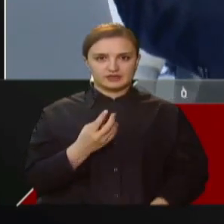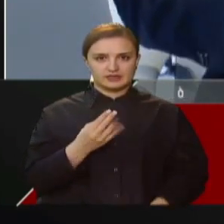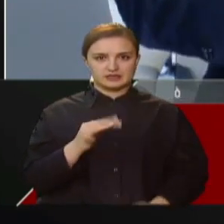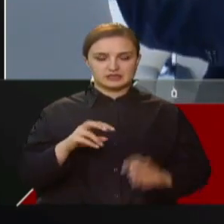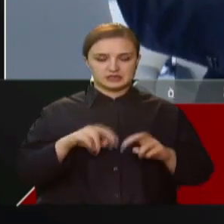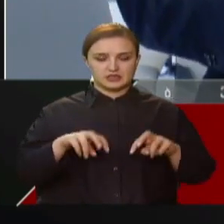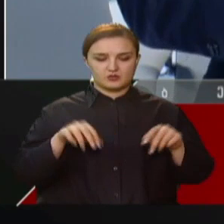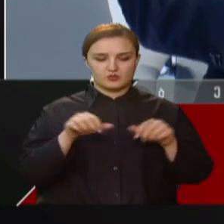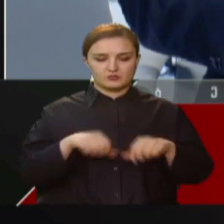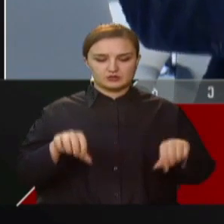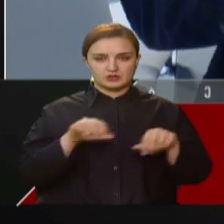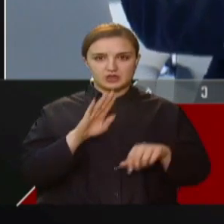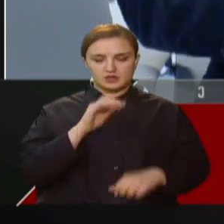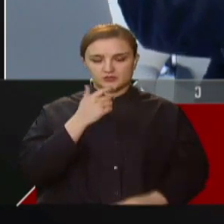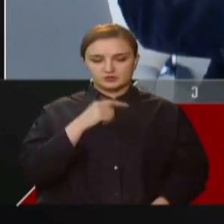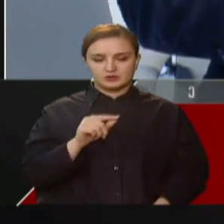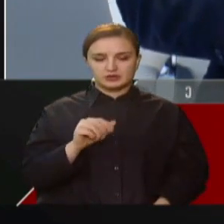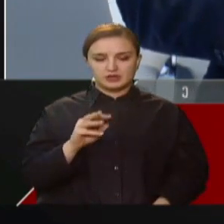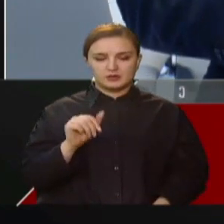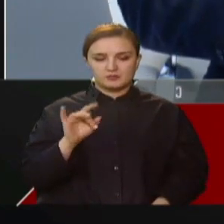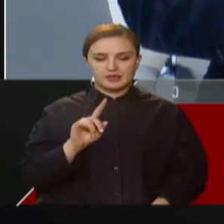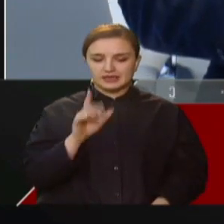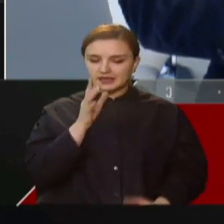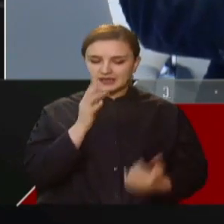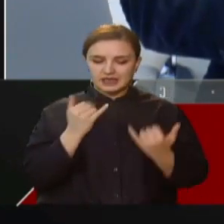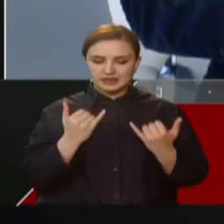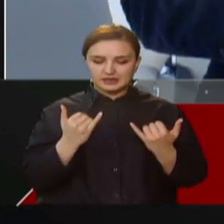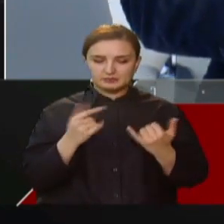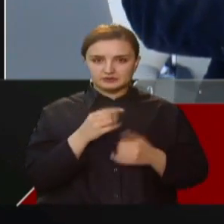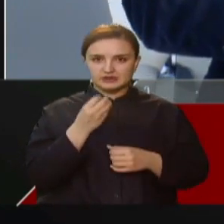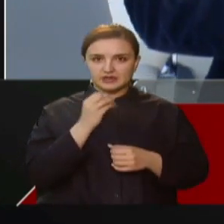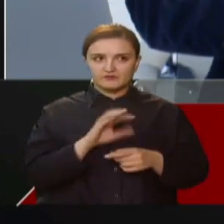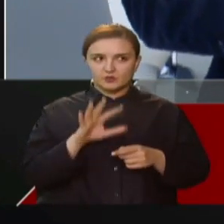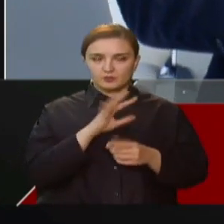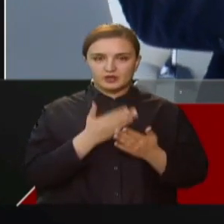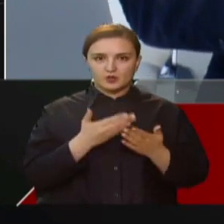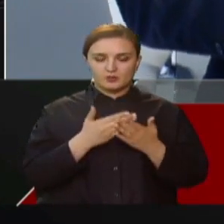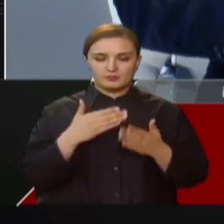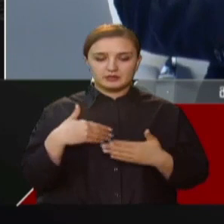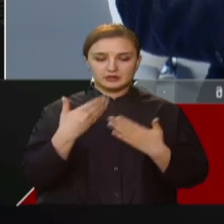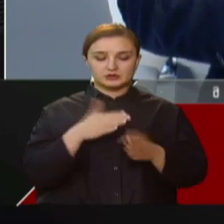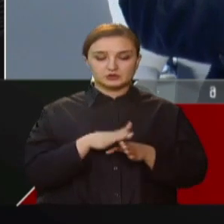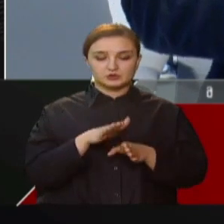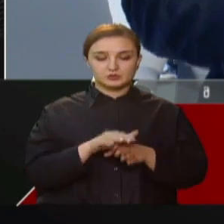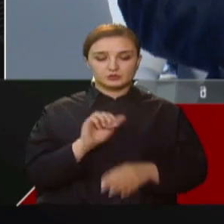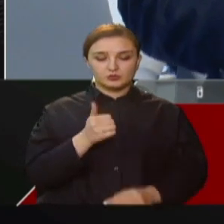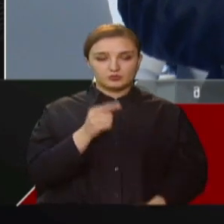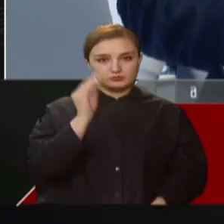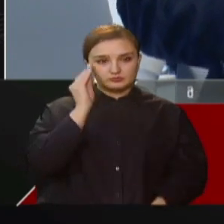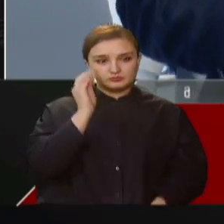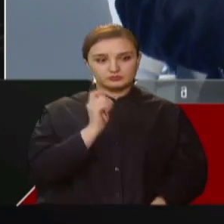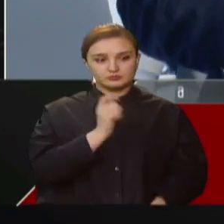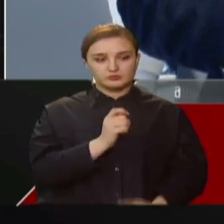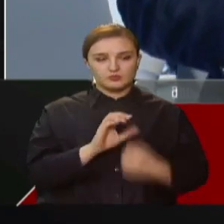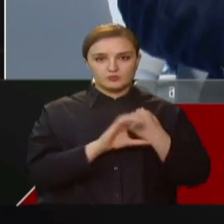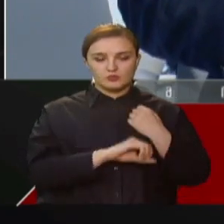კომისიაში. Ქალბატონ თამარ, როგორ ფიქრობთ, რა ეტაპზე არის ევროკომისიის რეკომენდაციების შესრულების პროცესი და როგორ აფასებთ თქვენ თუნდაც